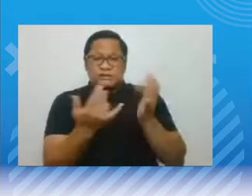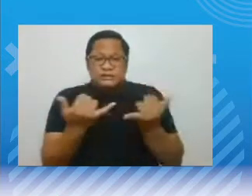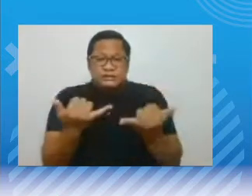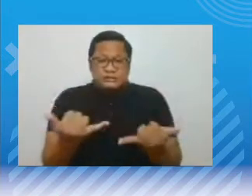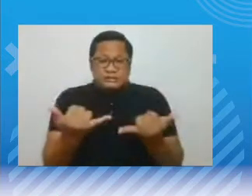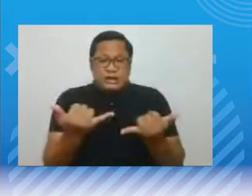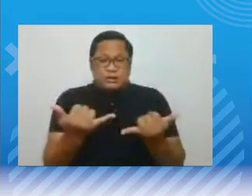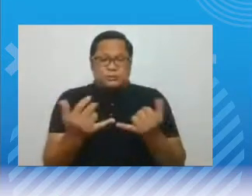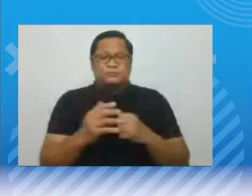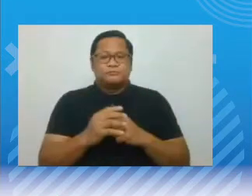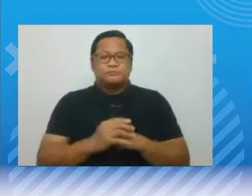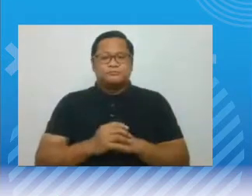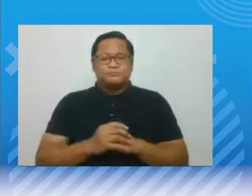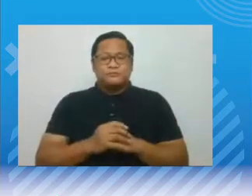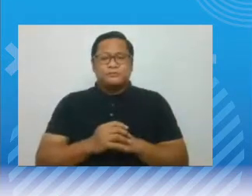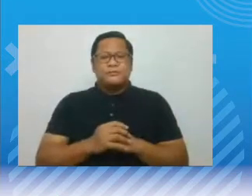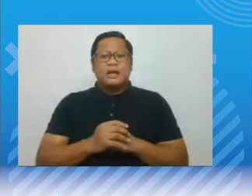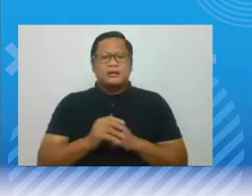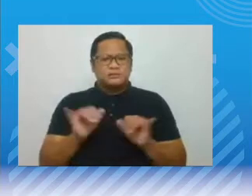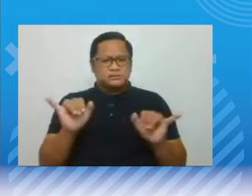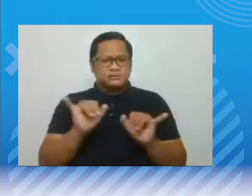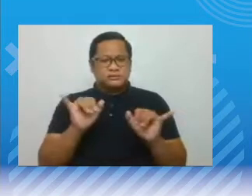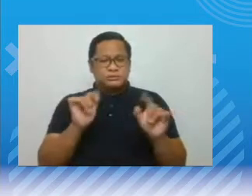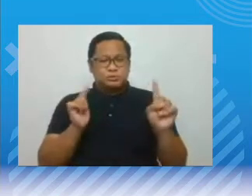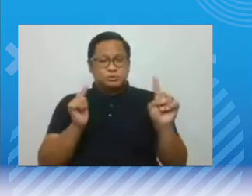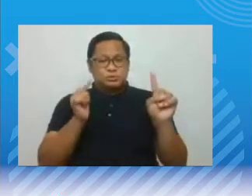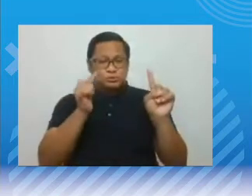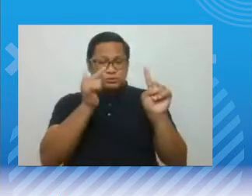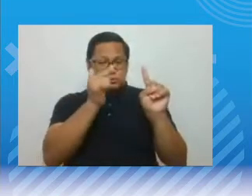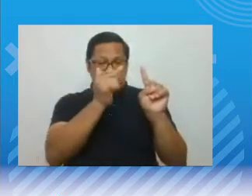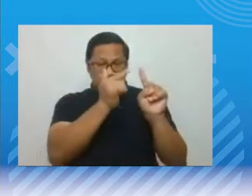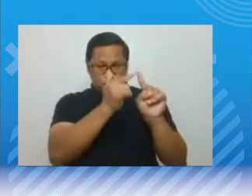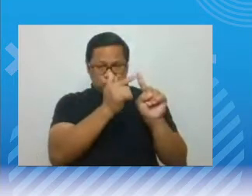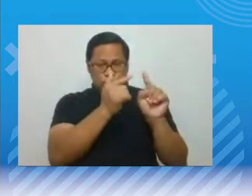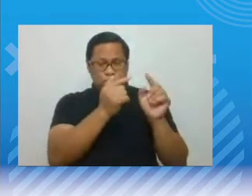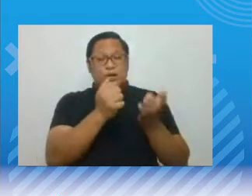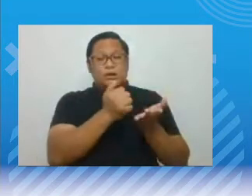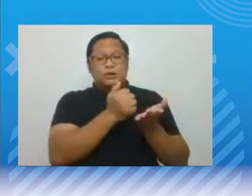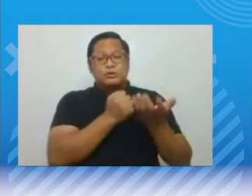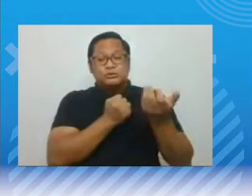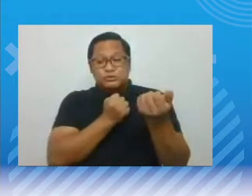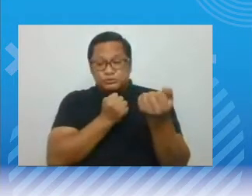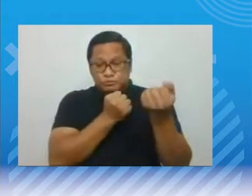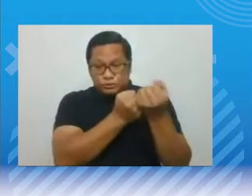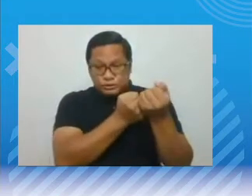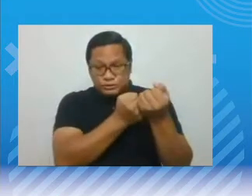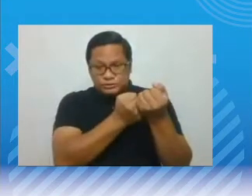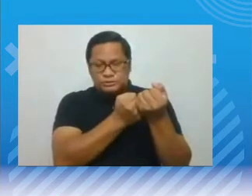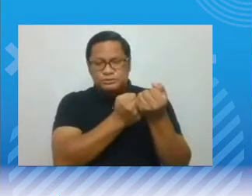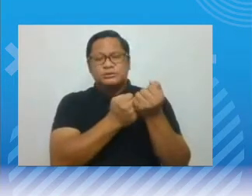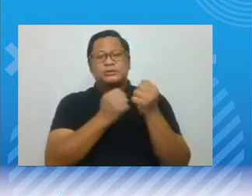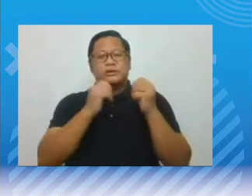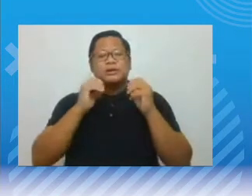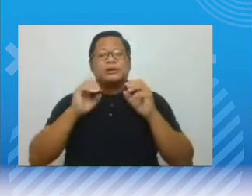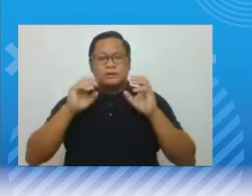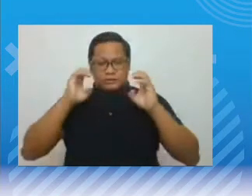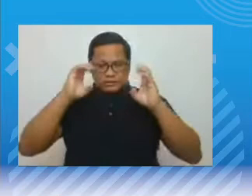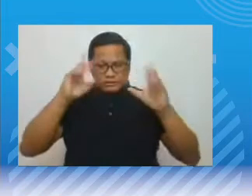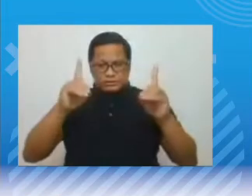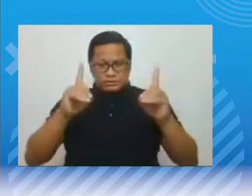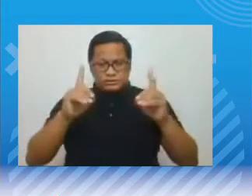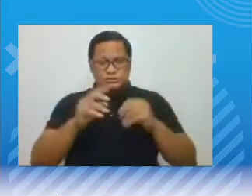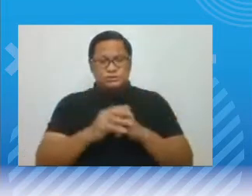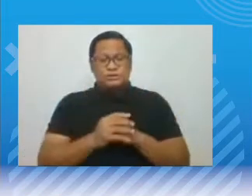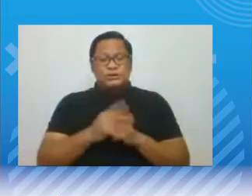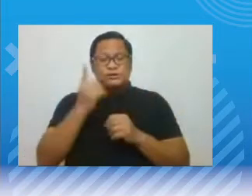ganitong paraan po, layunin po namin suportahan ang buong kagawaran at sektor pang-edukasyon sa paghahanda para sa school